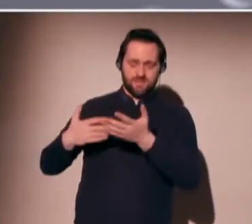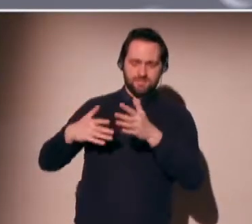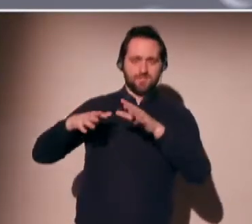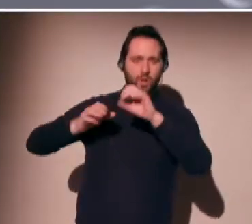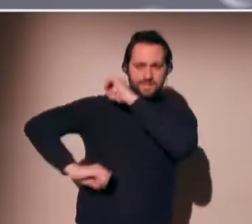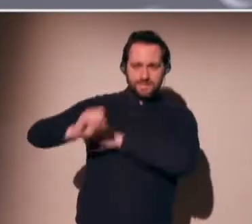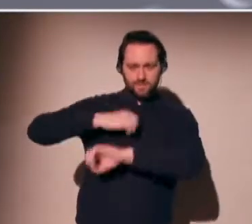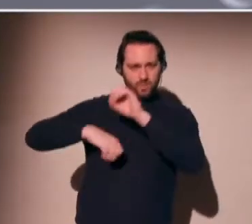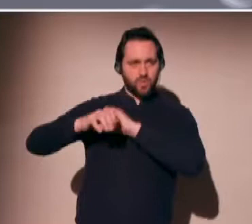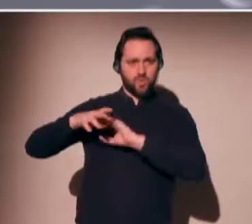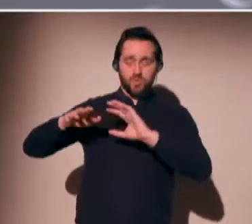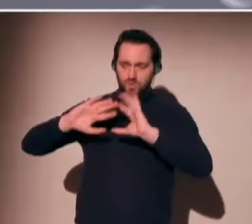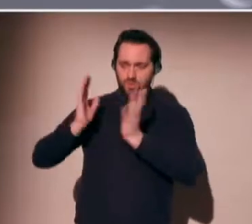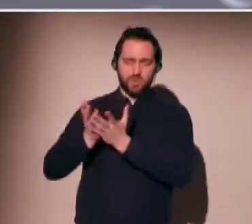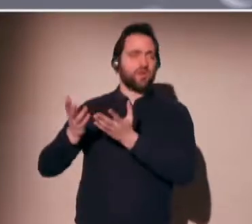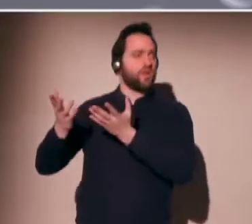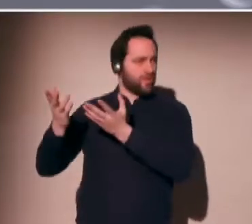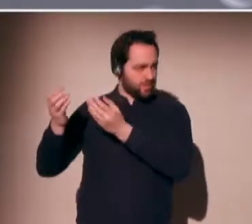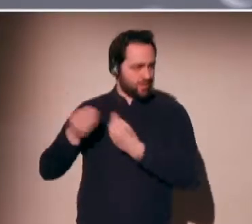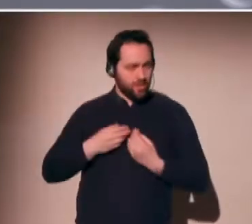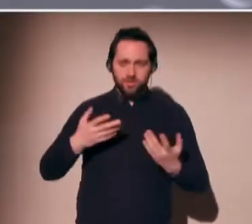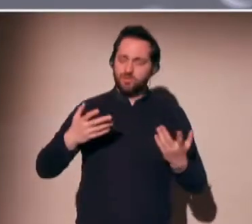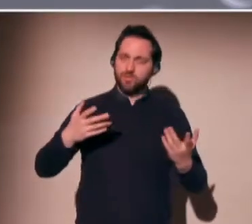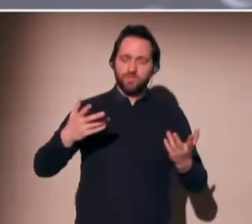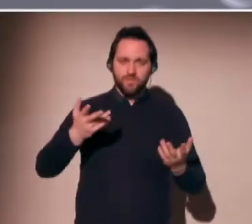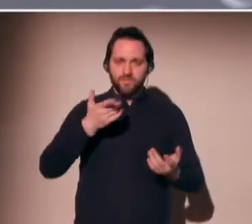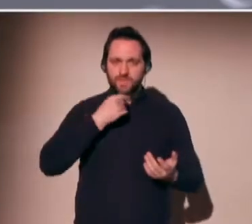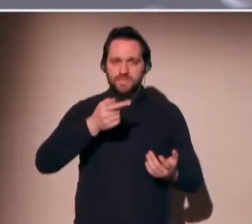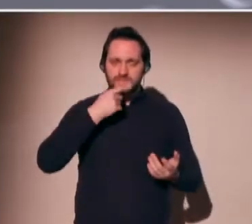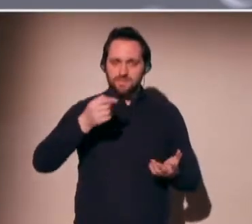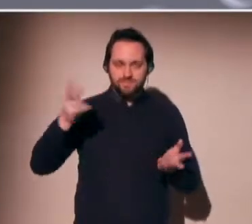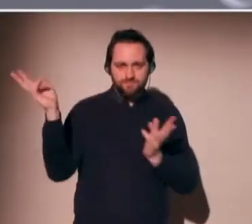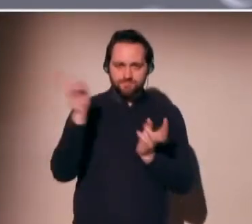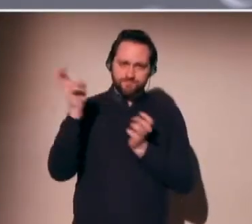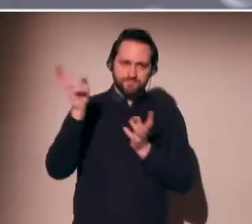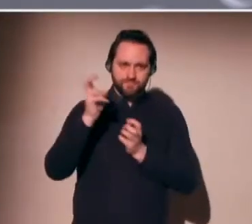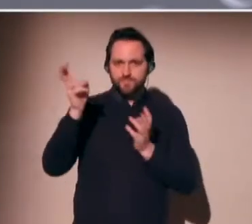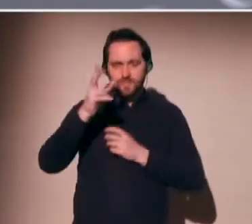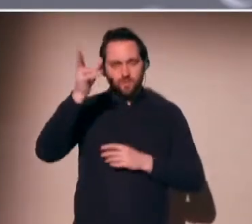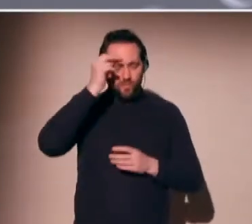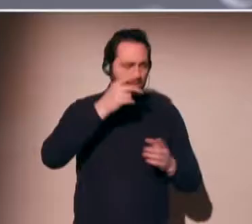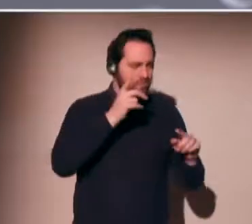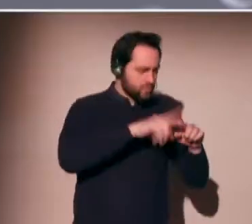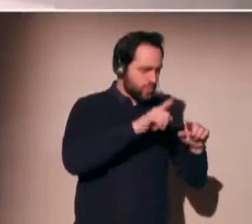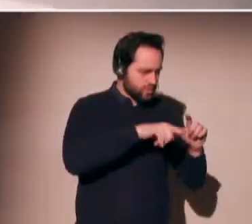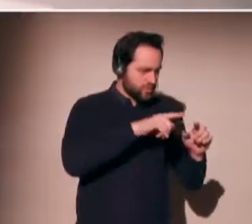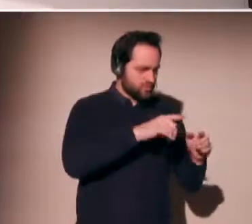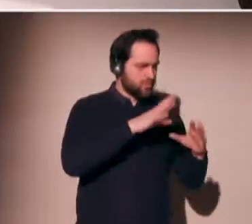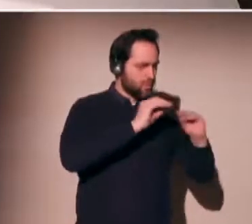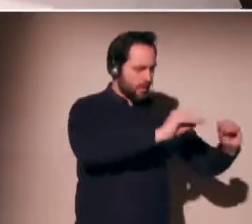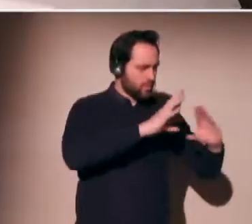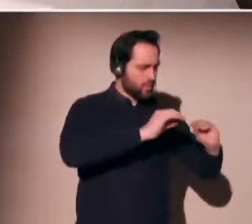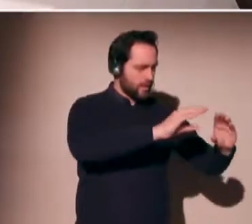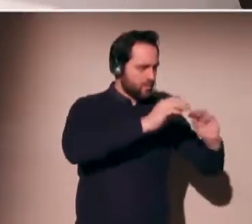il y a là, actuellement, un grand mystère mathématique pour comprendre le pourquoi de cette généralisation. Stuart.